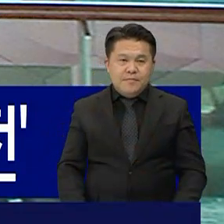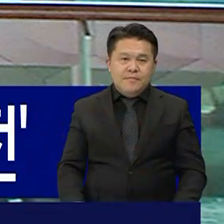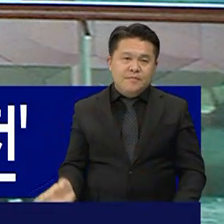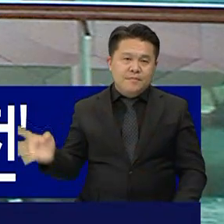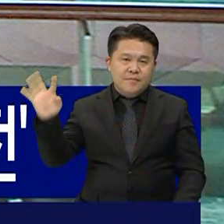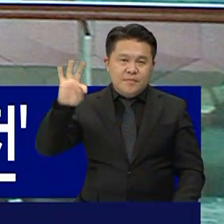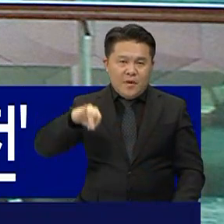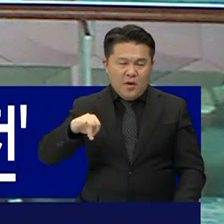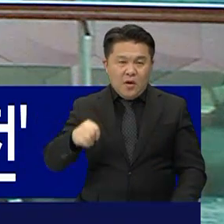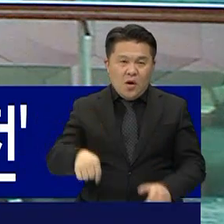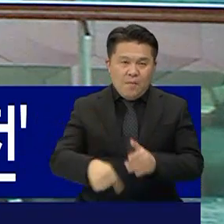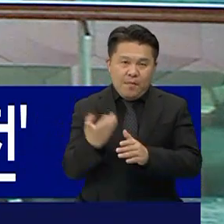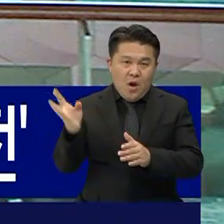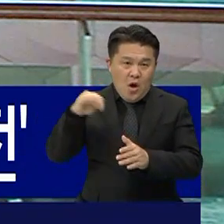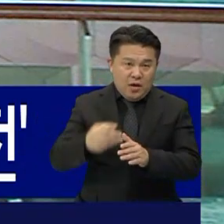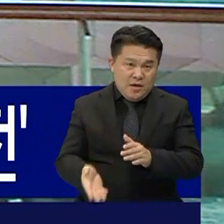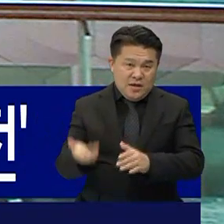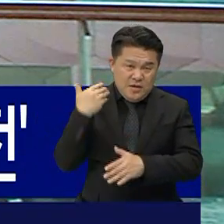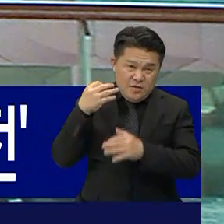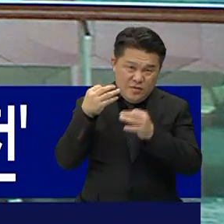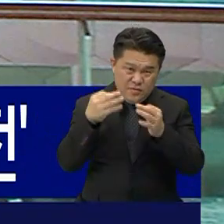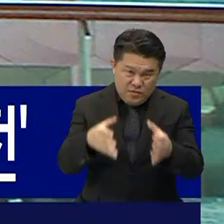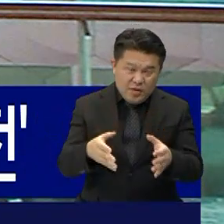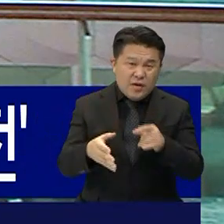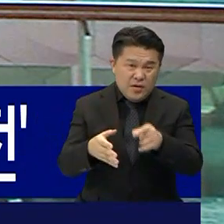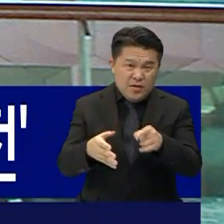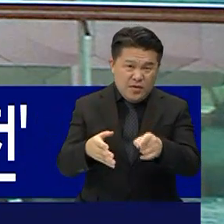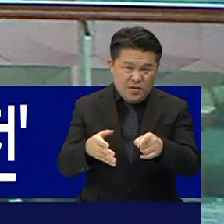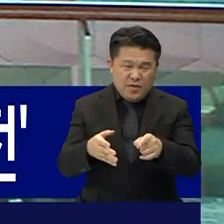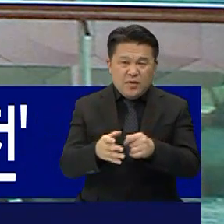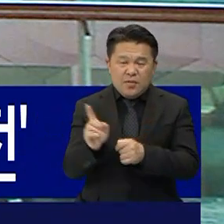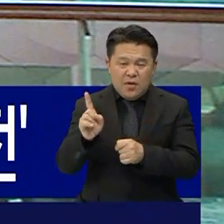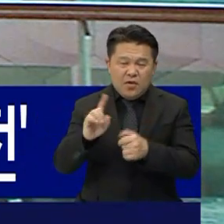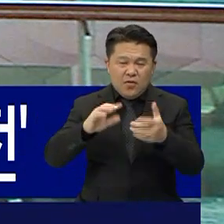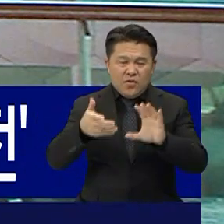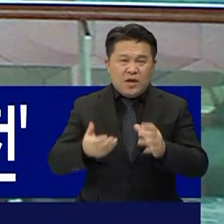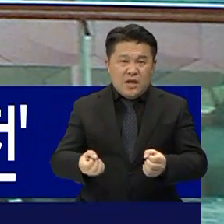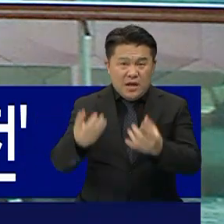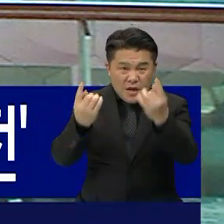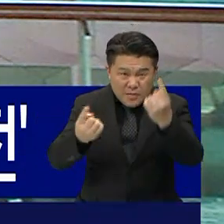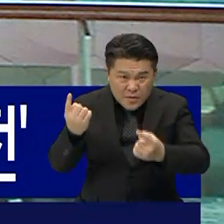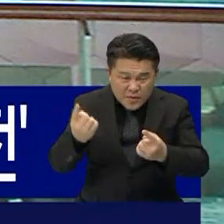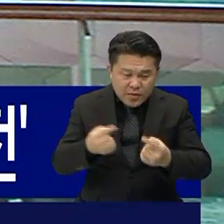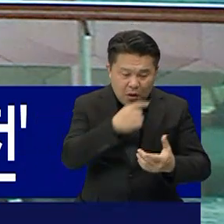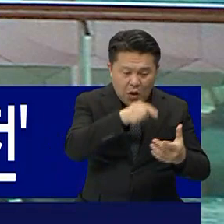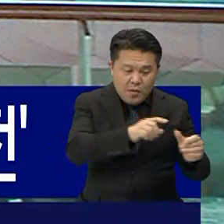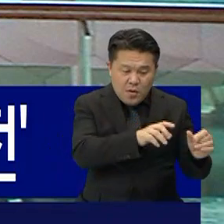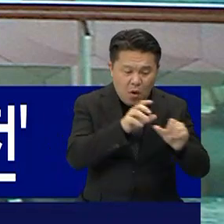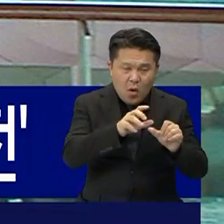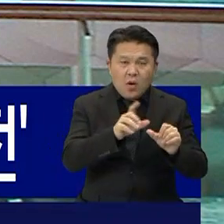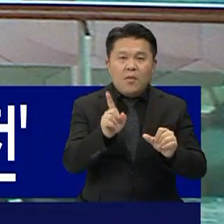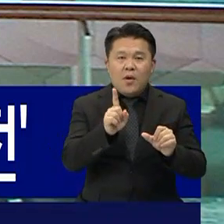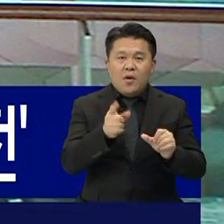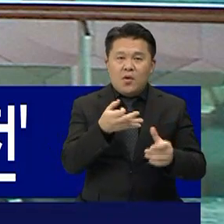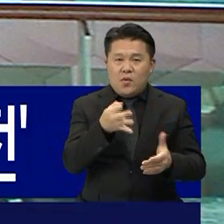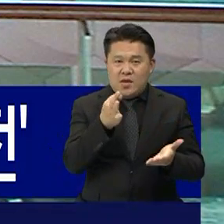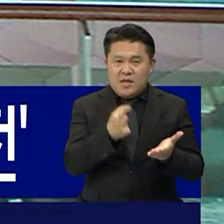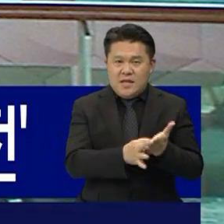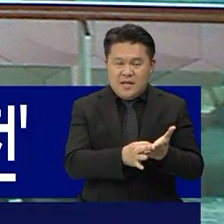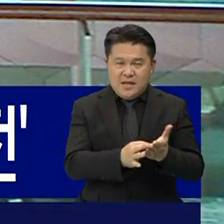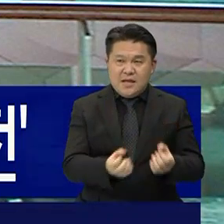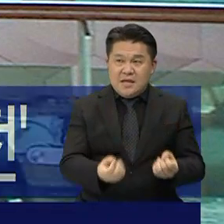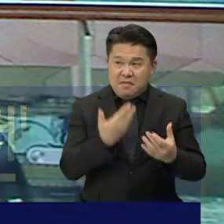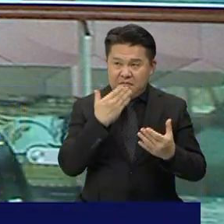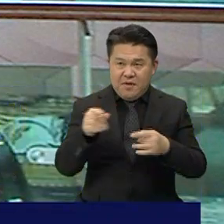수백억 원이 들어가는 국제 비엔날레에 비해 이런 카페를 활용하면 최소한의 비용으로 국제 행사를 치를 수 있어 전국에서